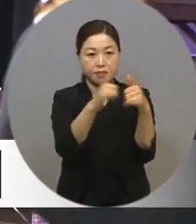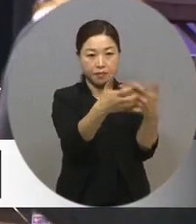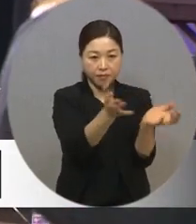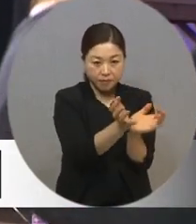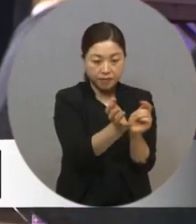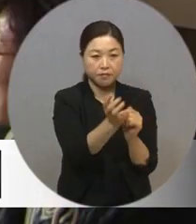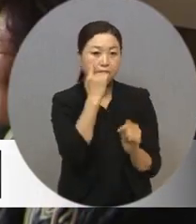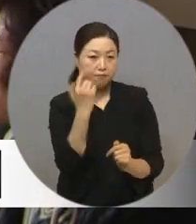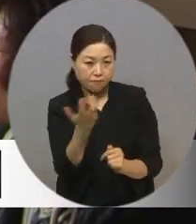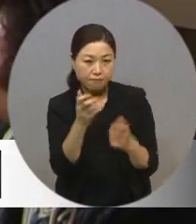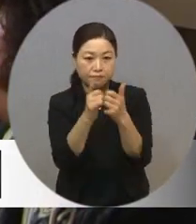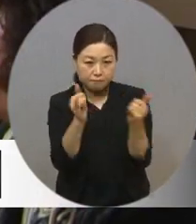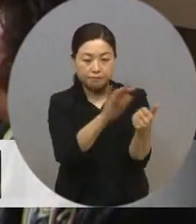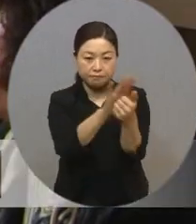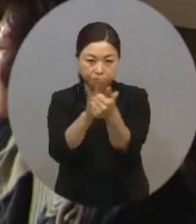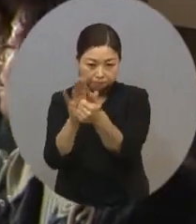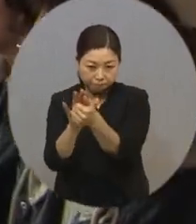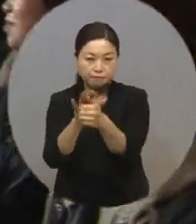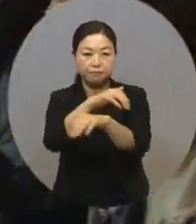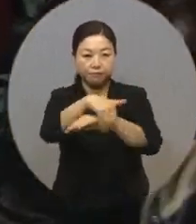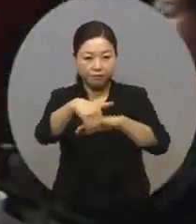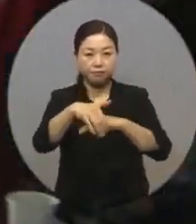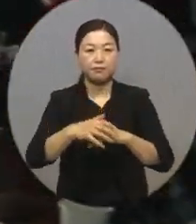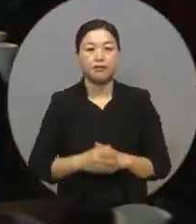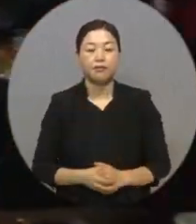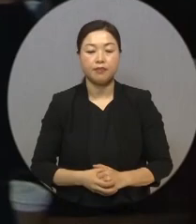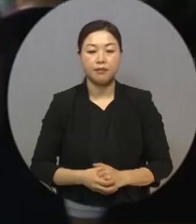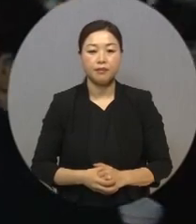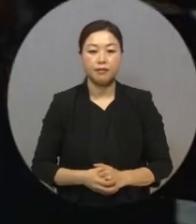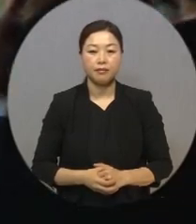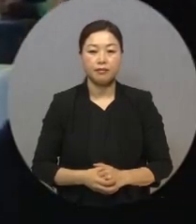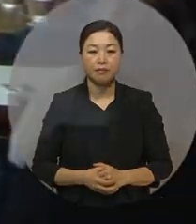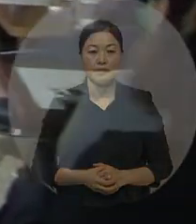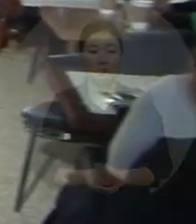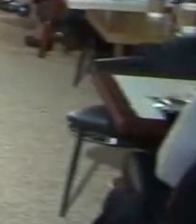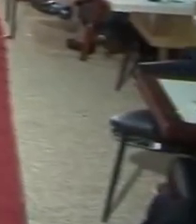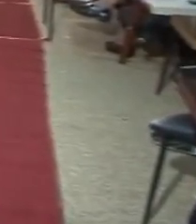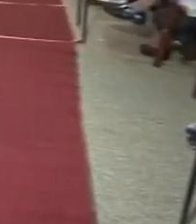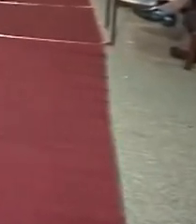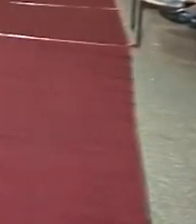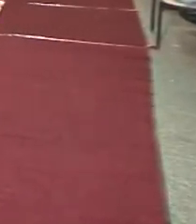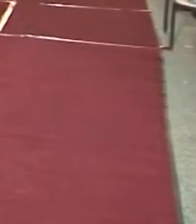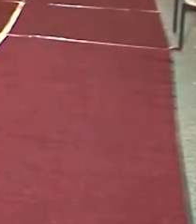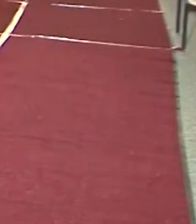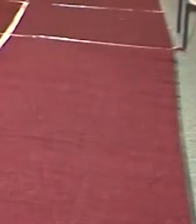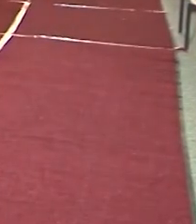및 부르 이웃에 기부될 예정입니다. 복지TV 뉴스 황경영입니다.